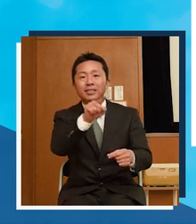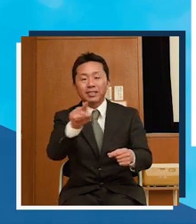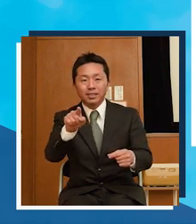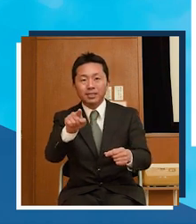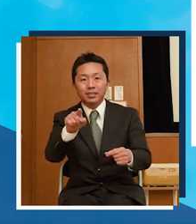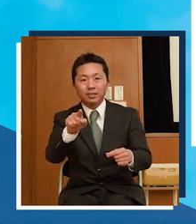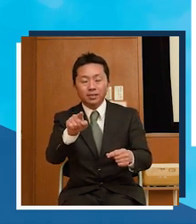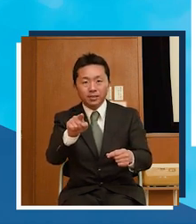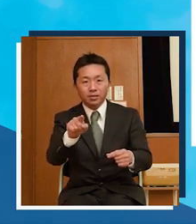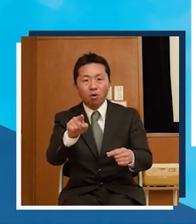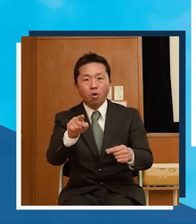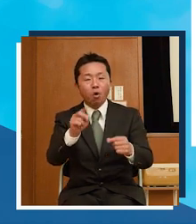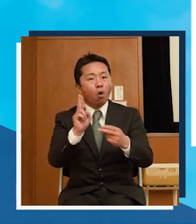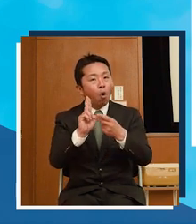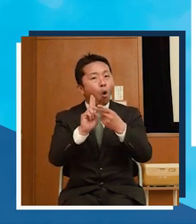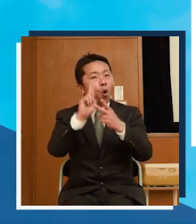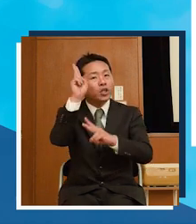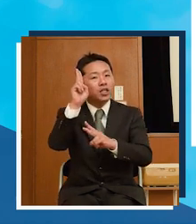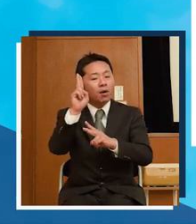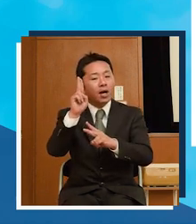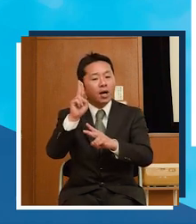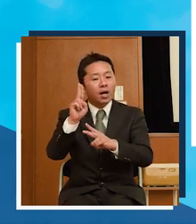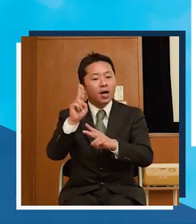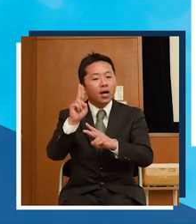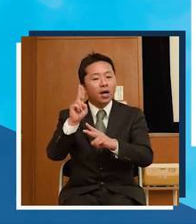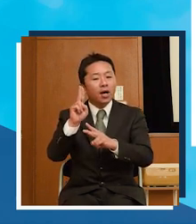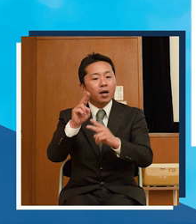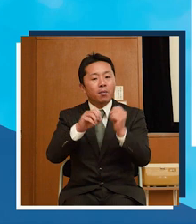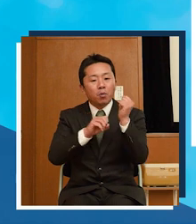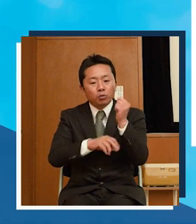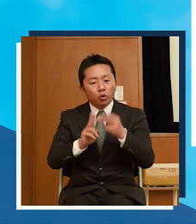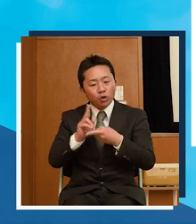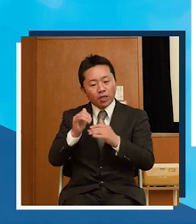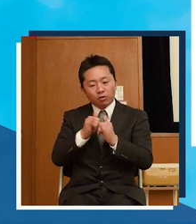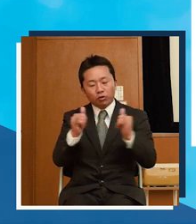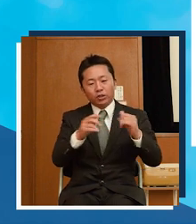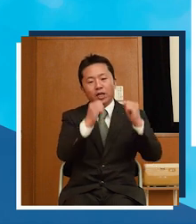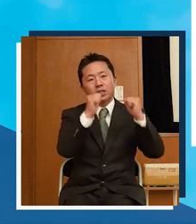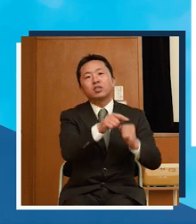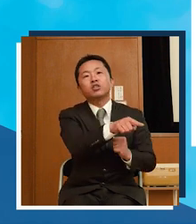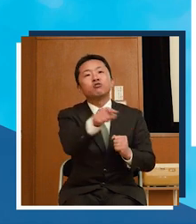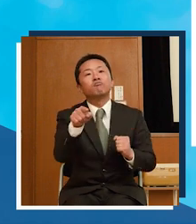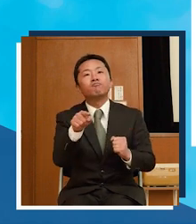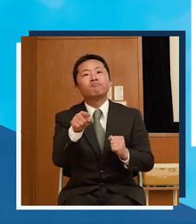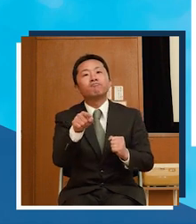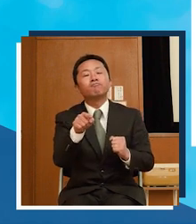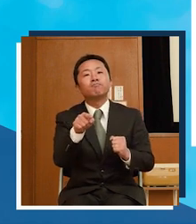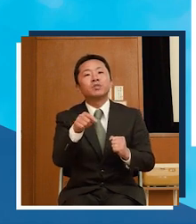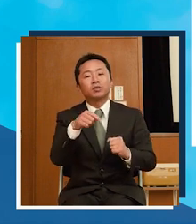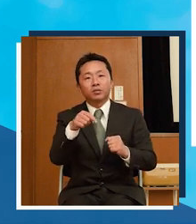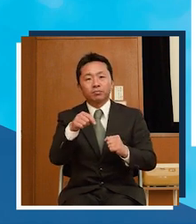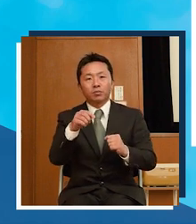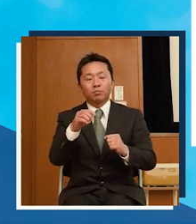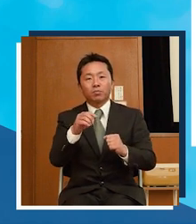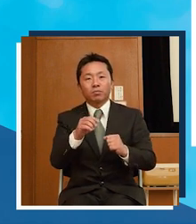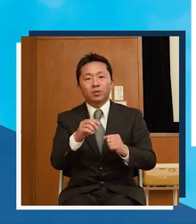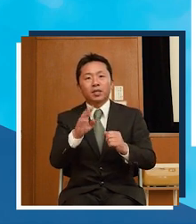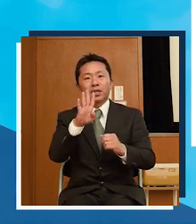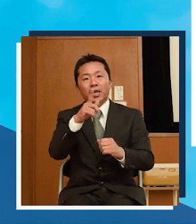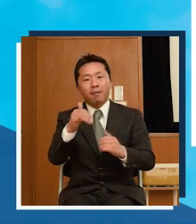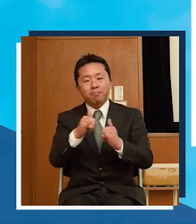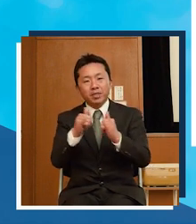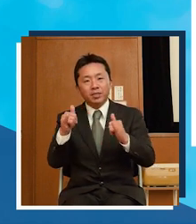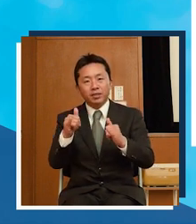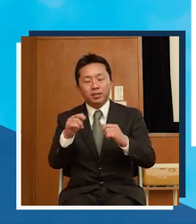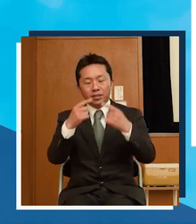のえ子孫の方々が現現も活動していただいています沖縄県では県の自立的発展と県民1人1人が